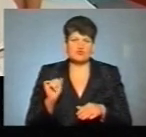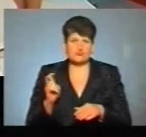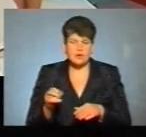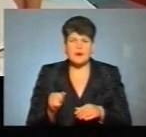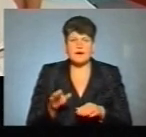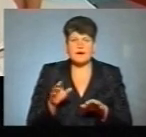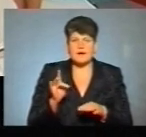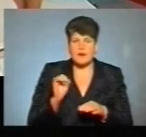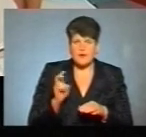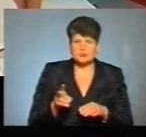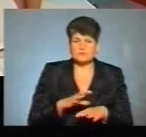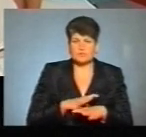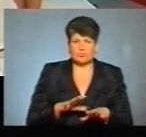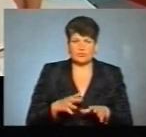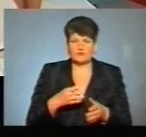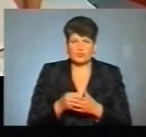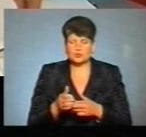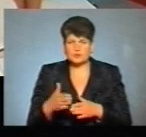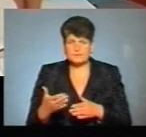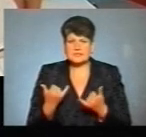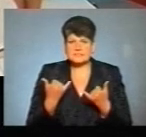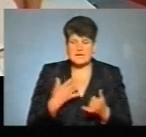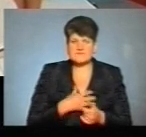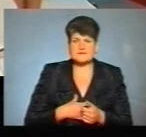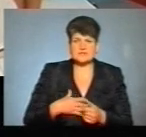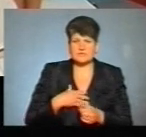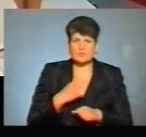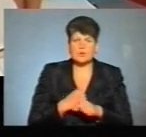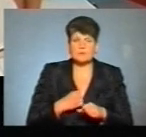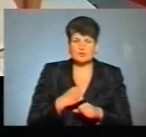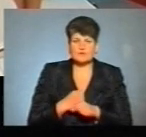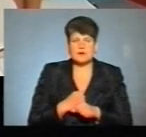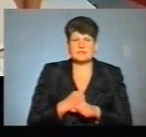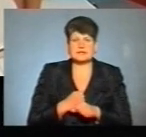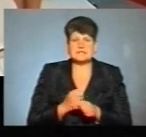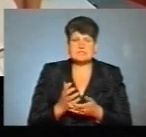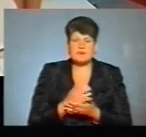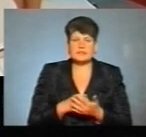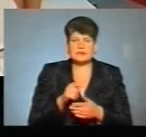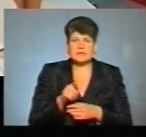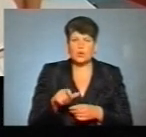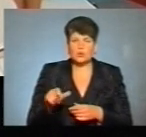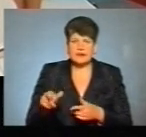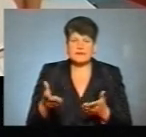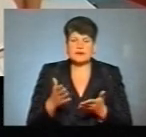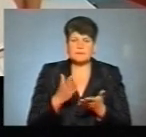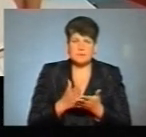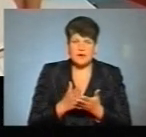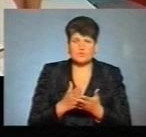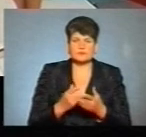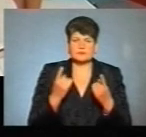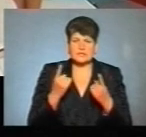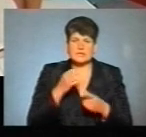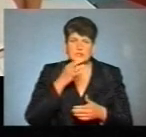тягнув за свою сторону. То, як на мене, зараз найважливіше розпрацювати алгоритм, зібрати тих людей, які мають